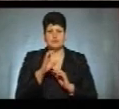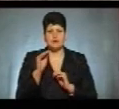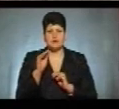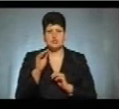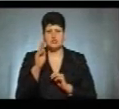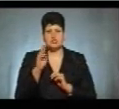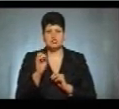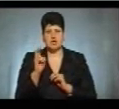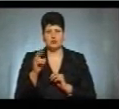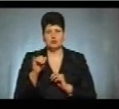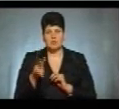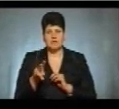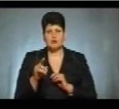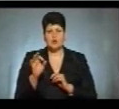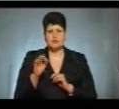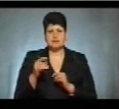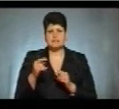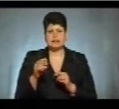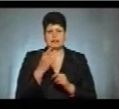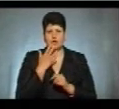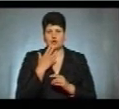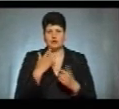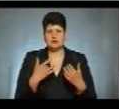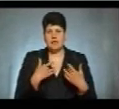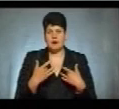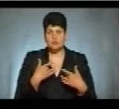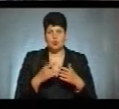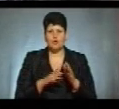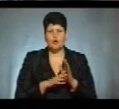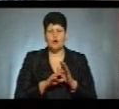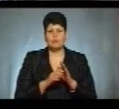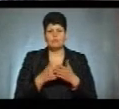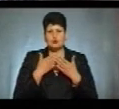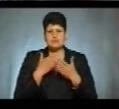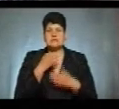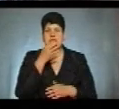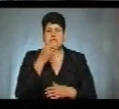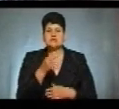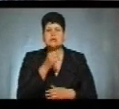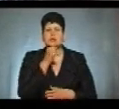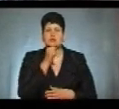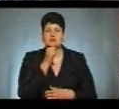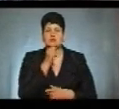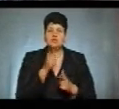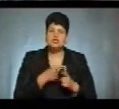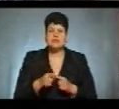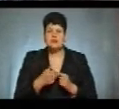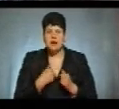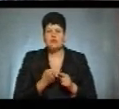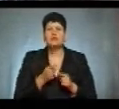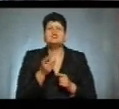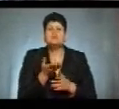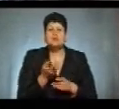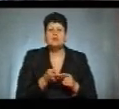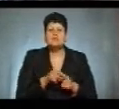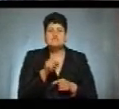з Озернянського народного театру. Дівчинка прочитала вірш «Скажи, дідусь». Скажи, дідусь, чия у тім вина?